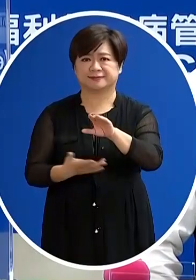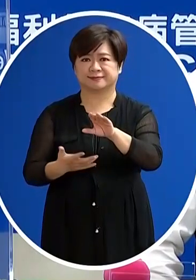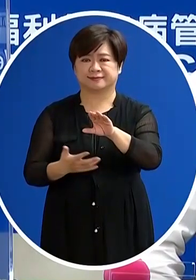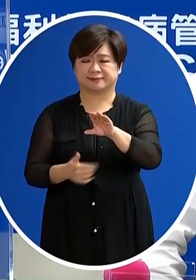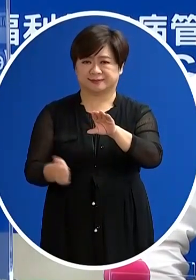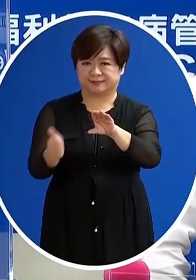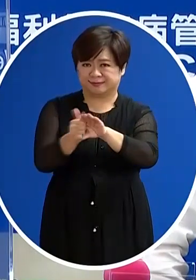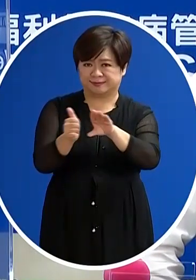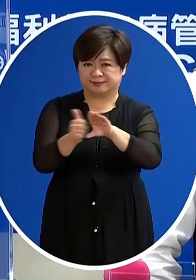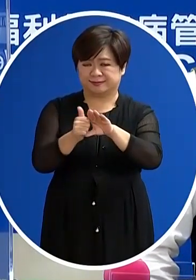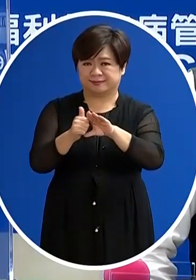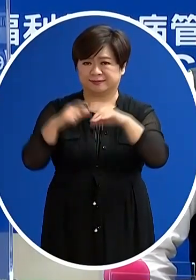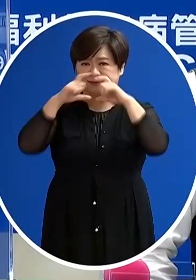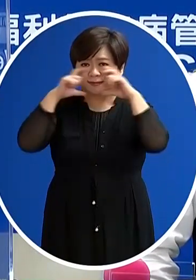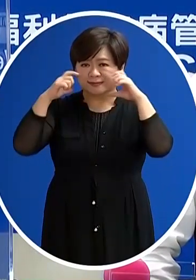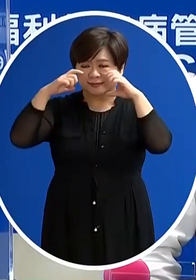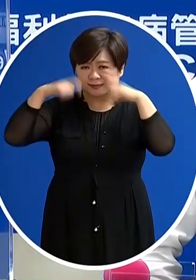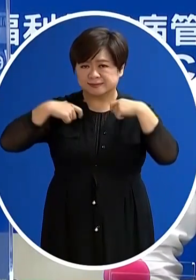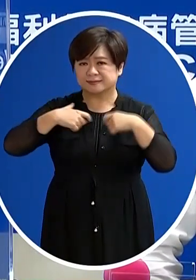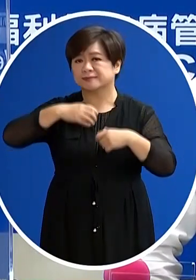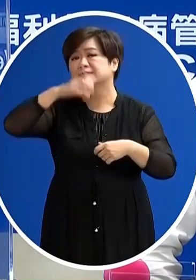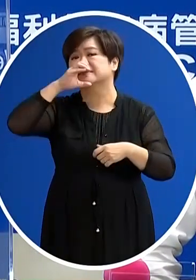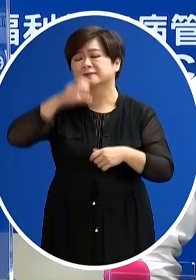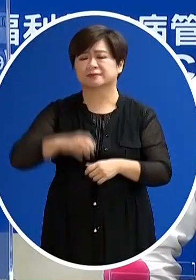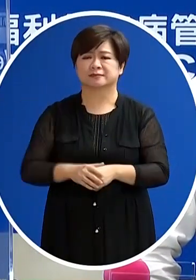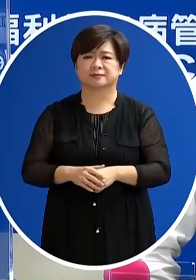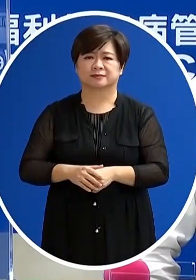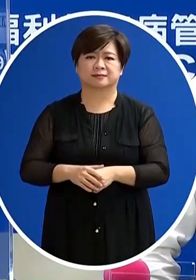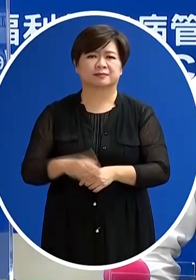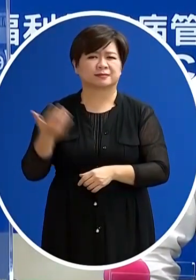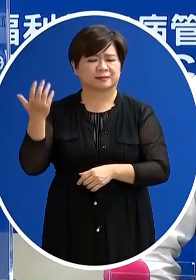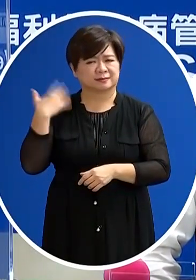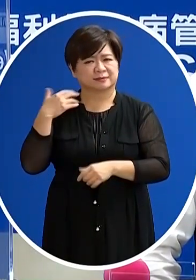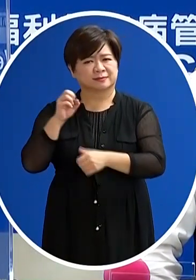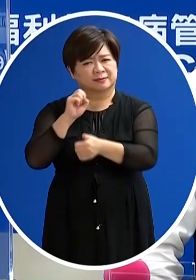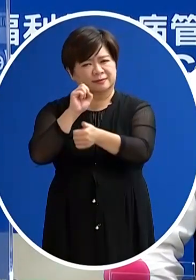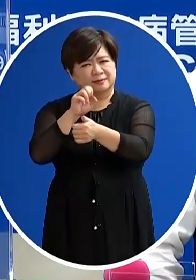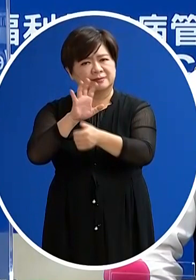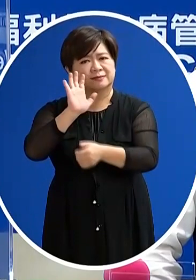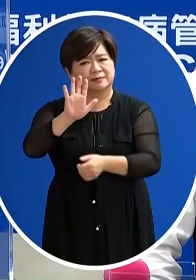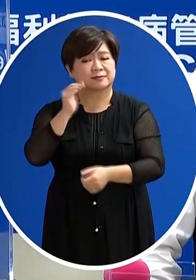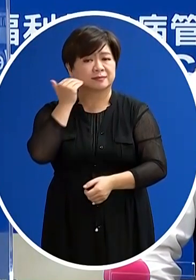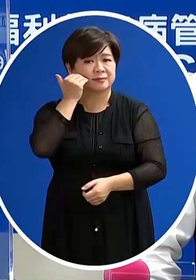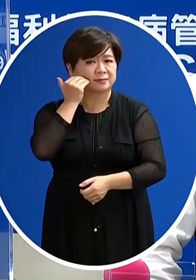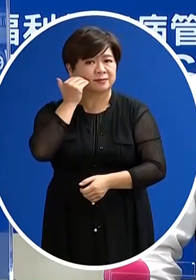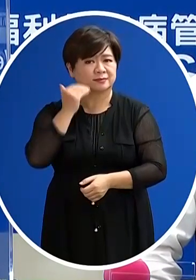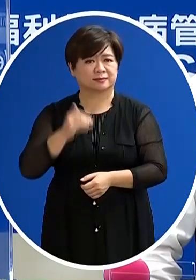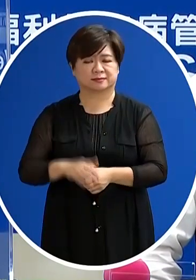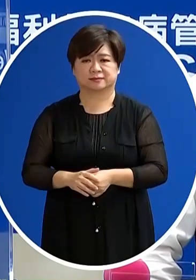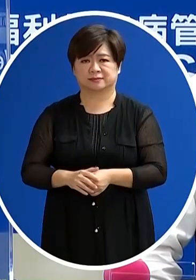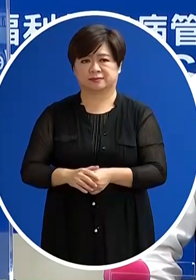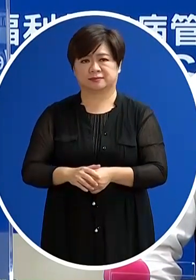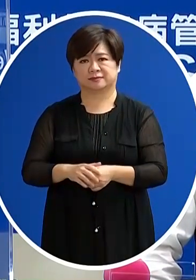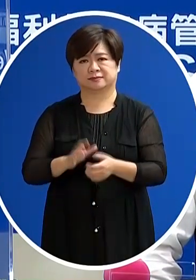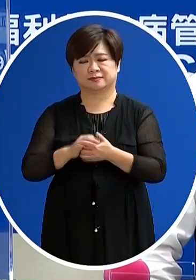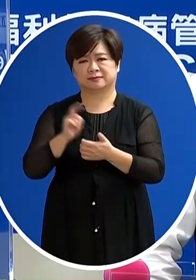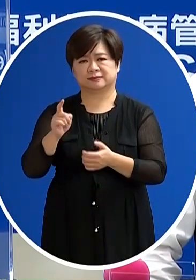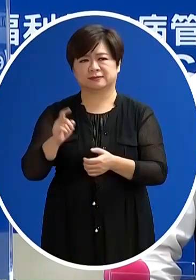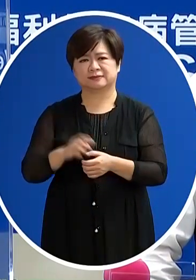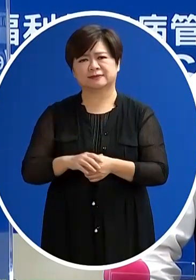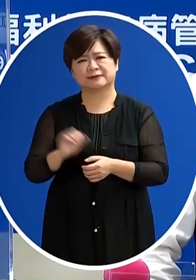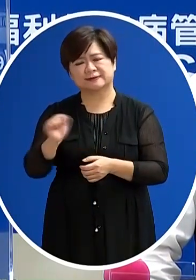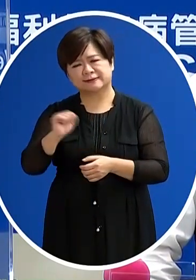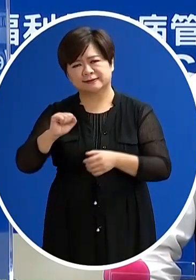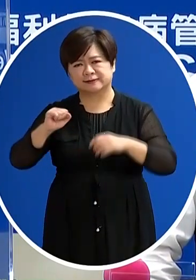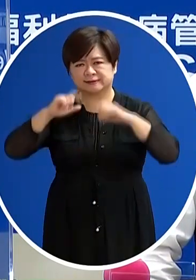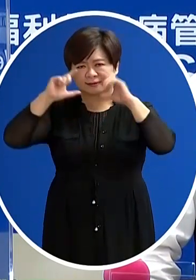其实这都看它的一个必要性了哈。以前我们在讲，就是说，哈，如果在坐着，如果不能喝遮水哈，不能